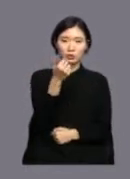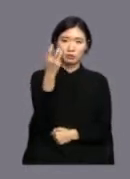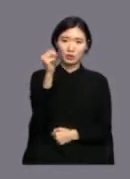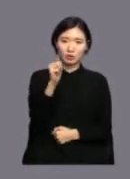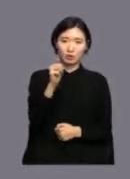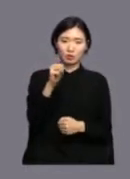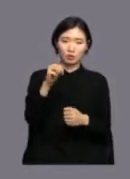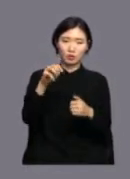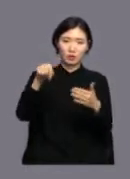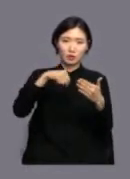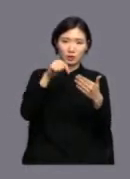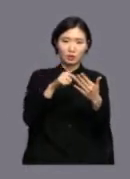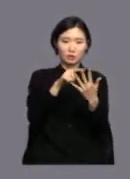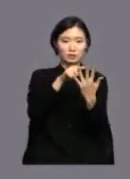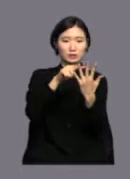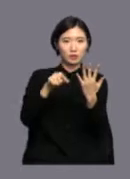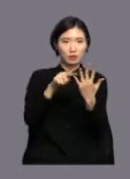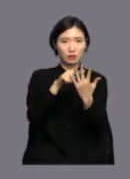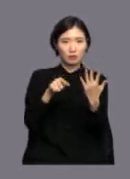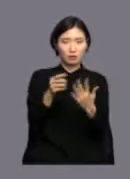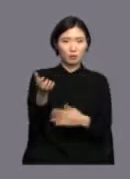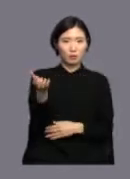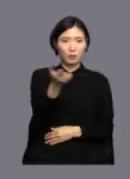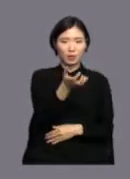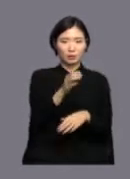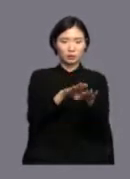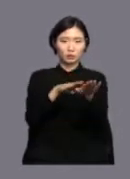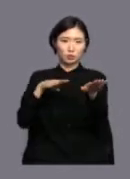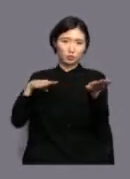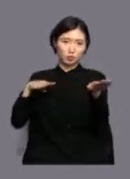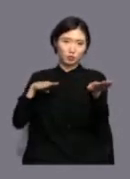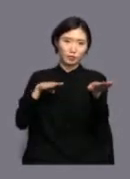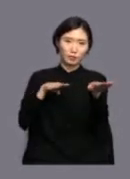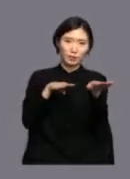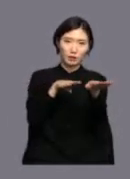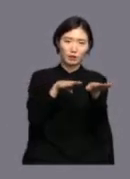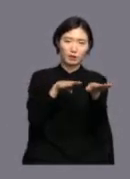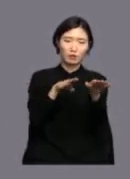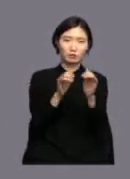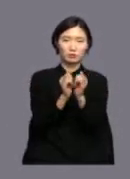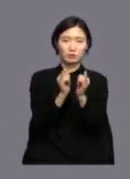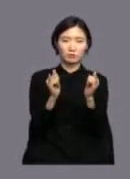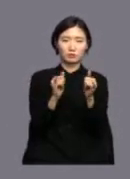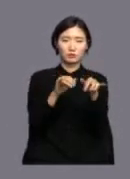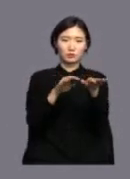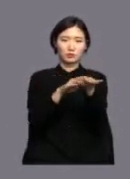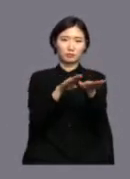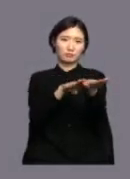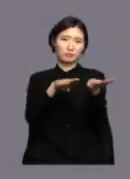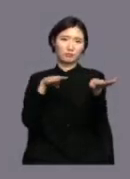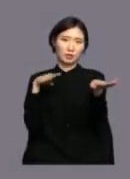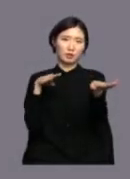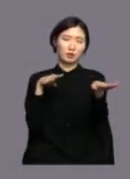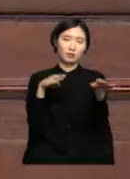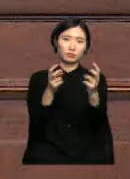하는 상황입니다. 그 때문에 뒤따라오던 위례신도시 주민들은 정체를 겪을 수밖에